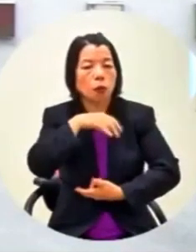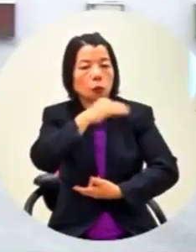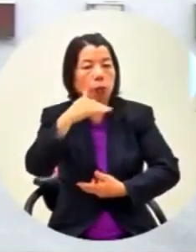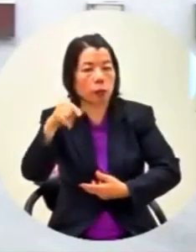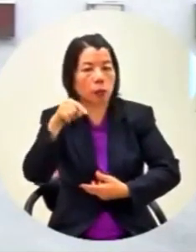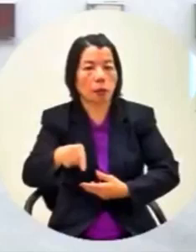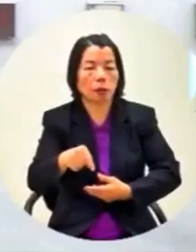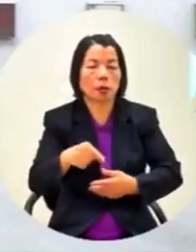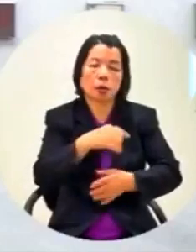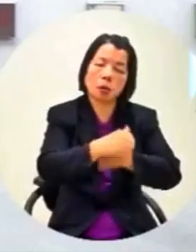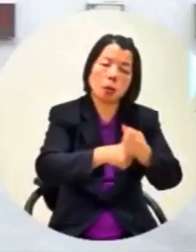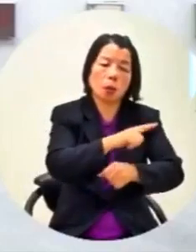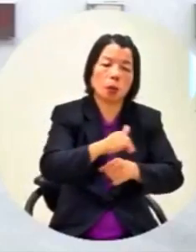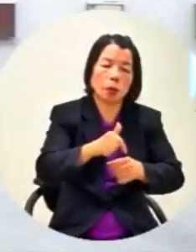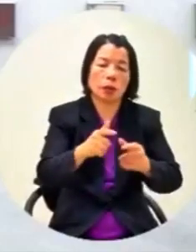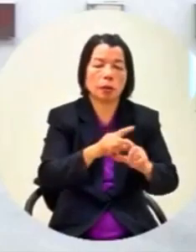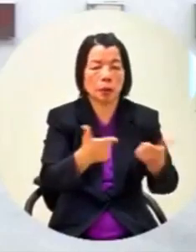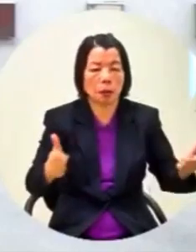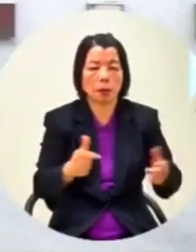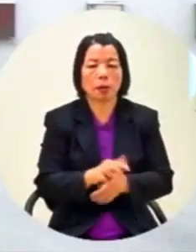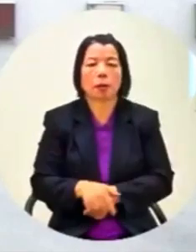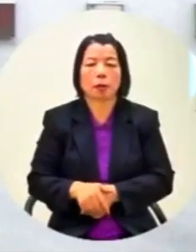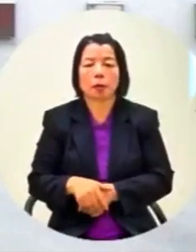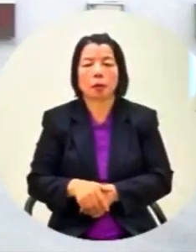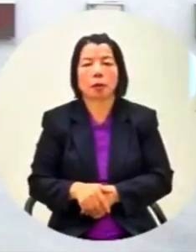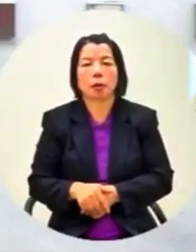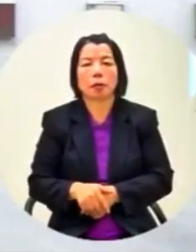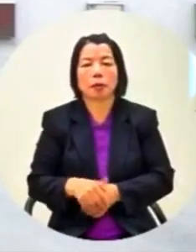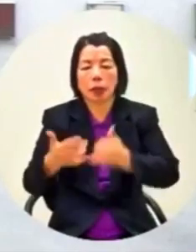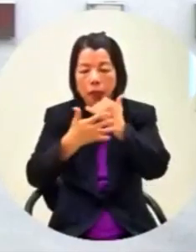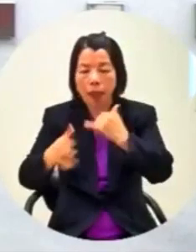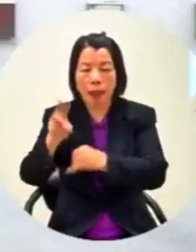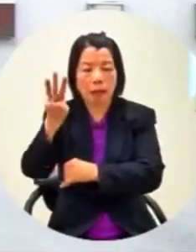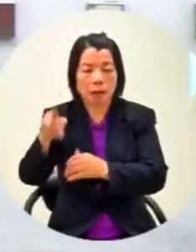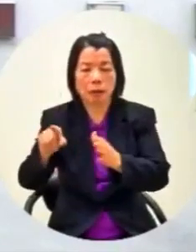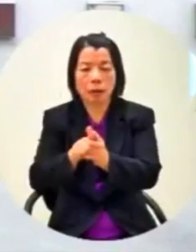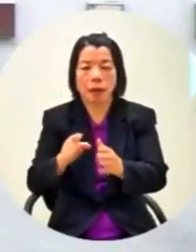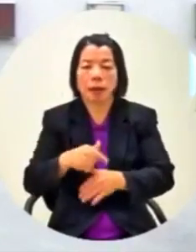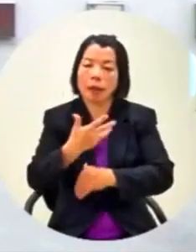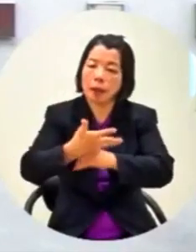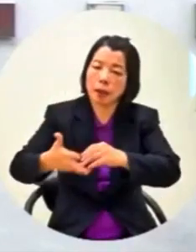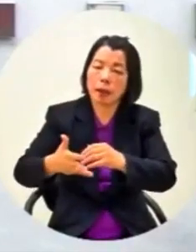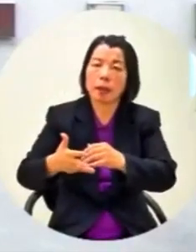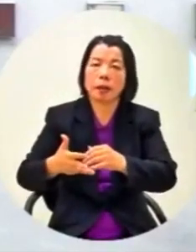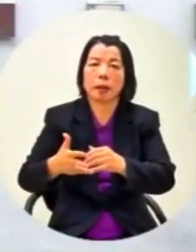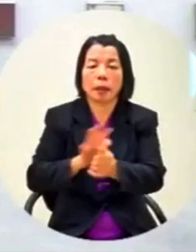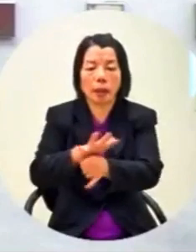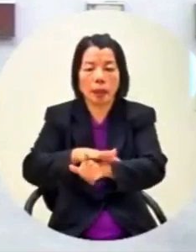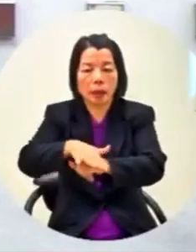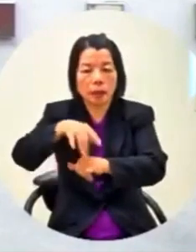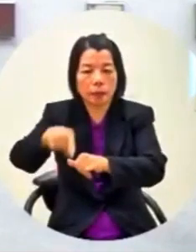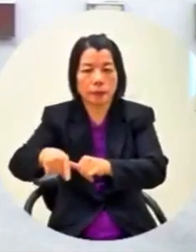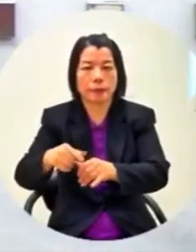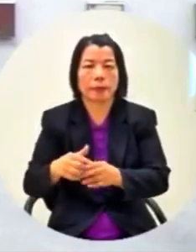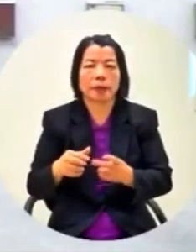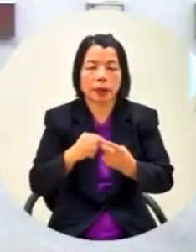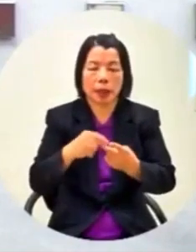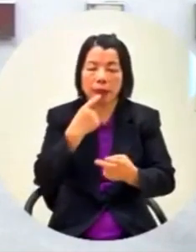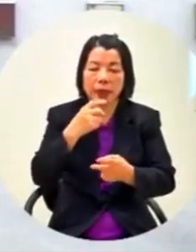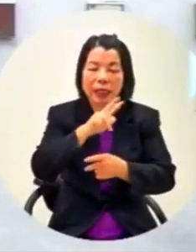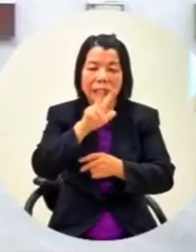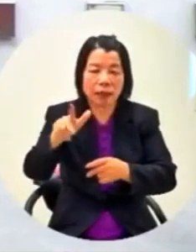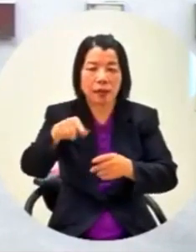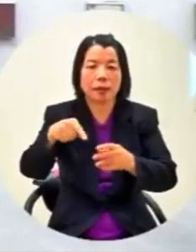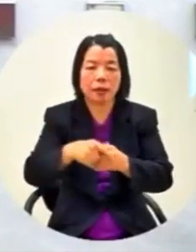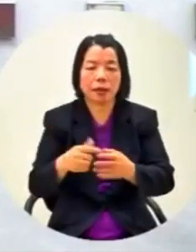动物园等；海誓则是包括了爱河的爱之金、白色的恋人货柜屋、爱河